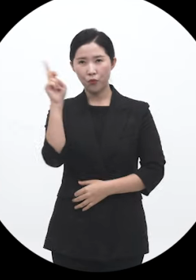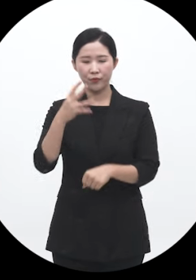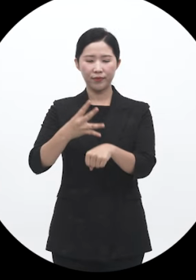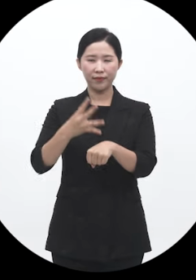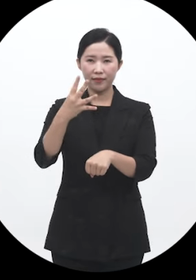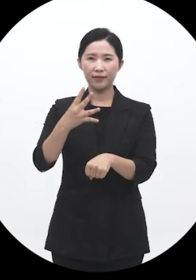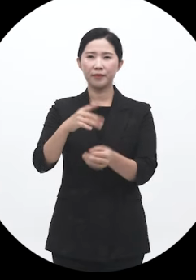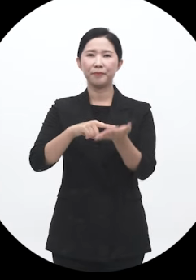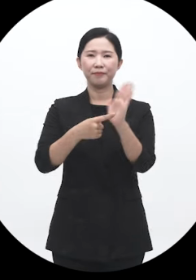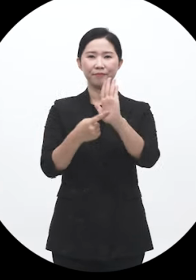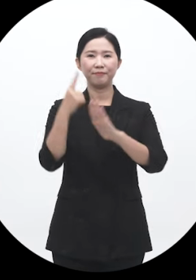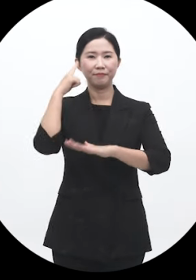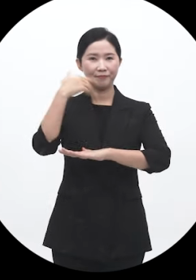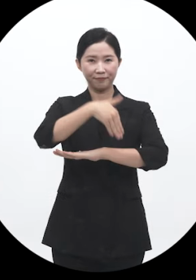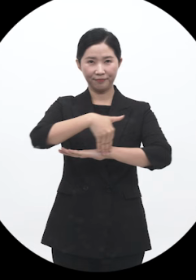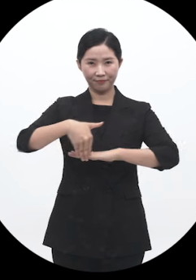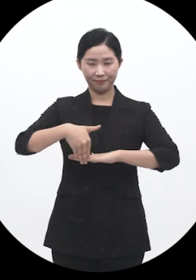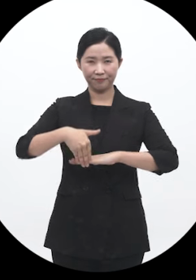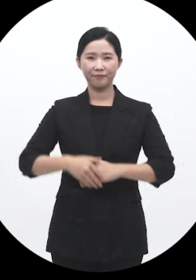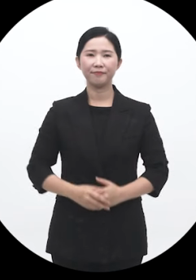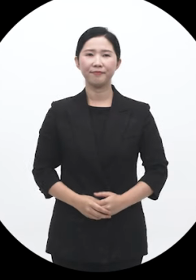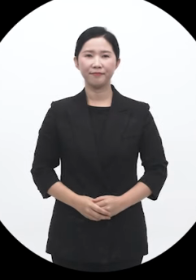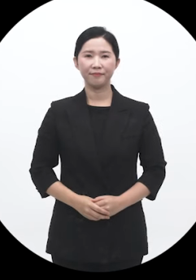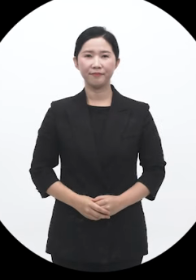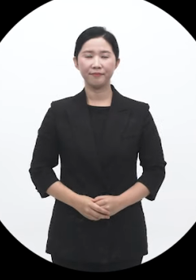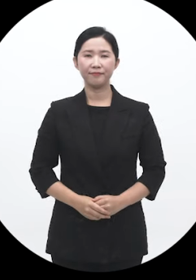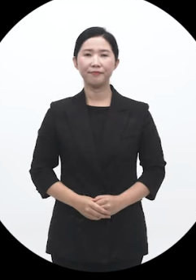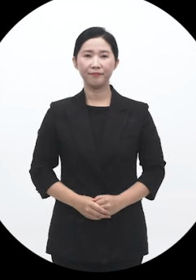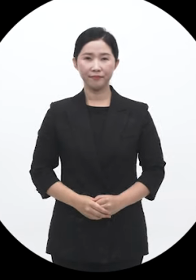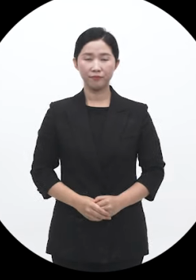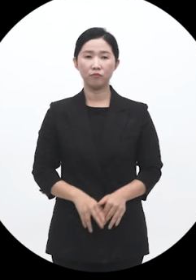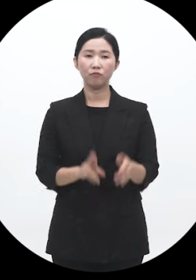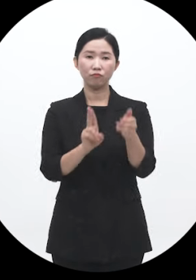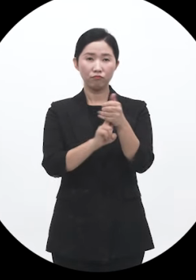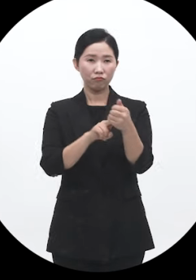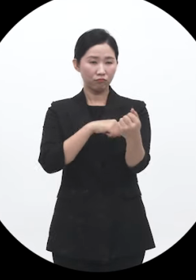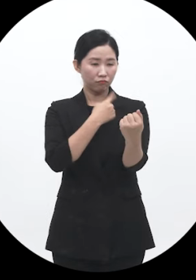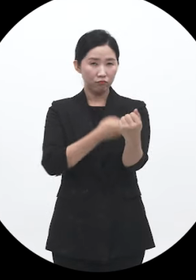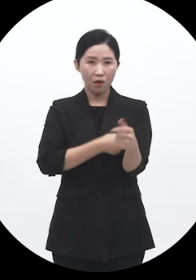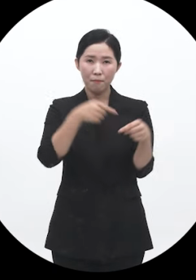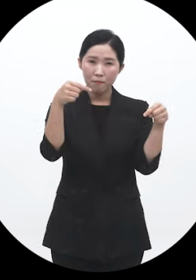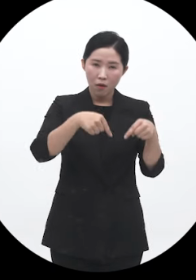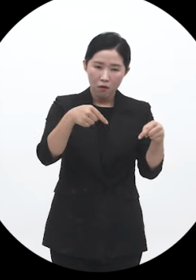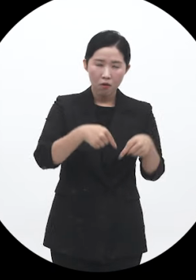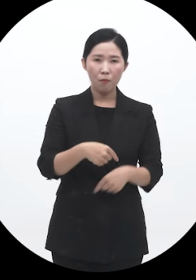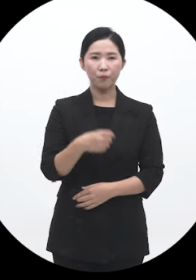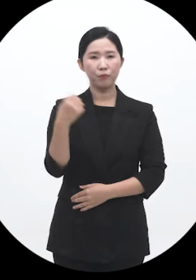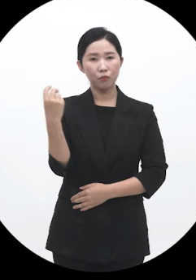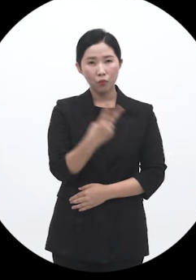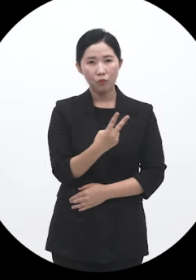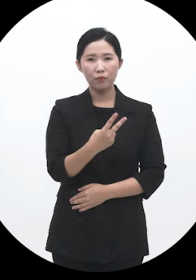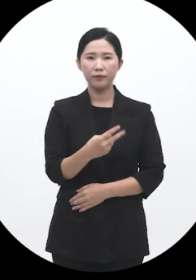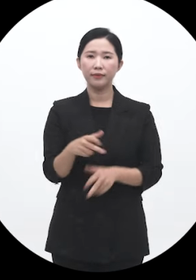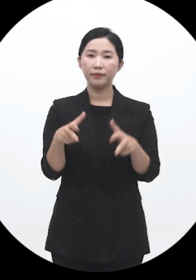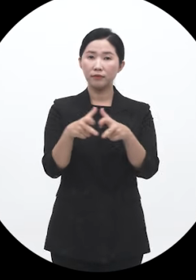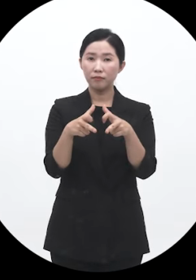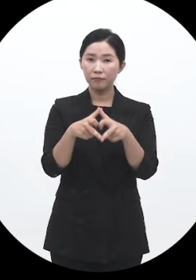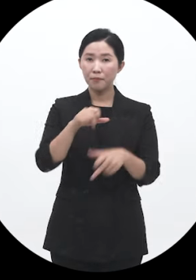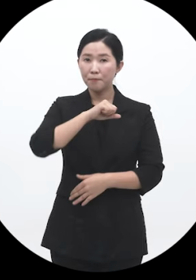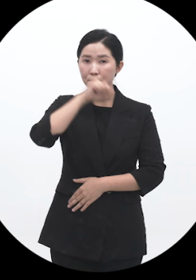4시에 발표하기로 예정되어 있고 단계별 전형인 잠재능력 우수자 면접